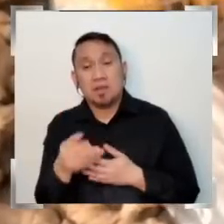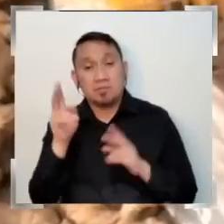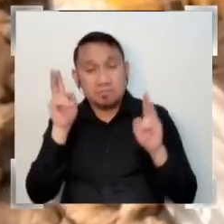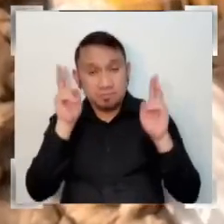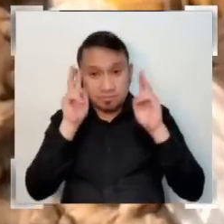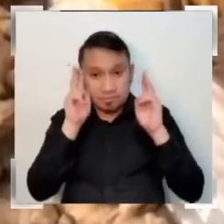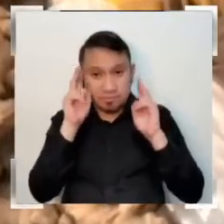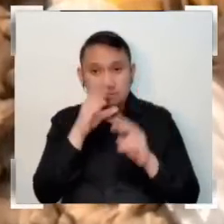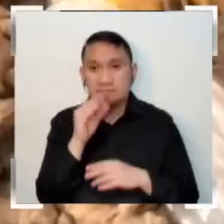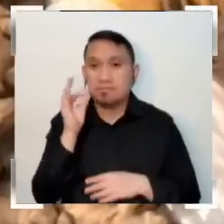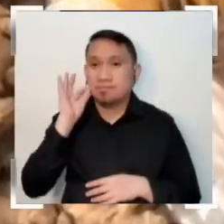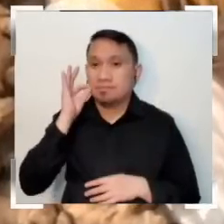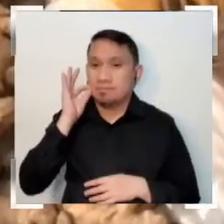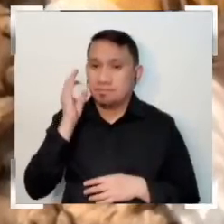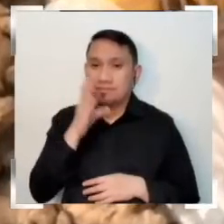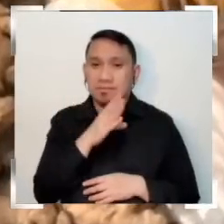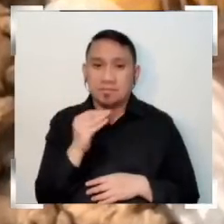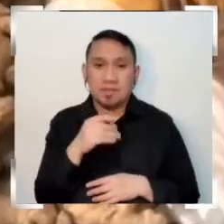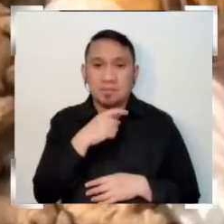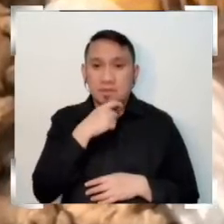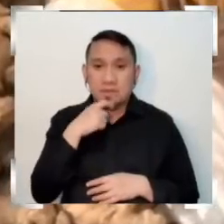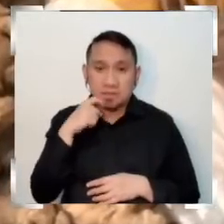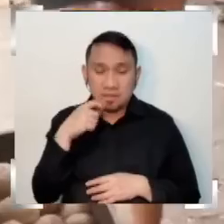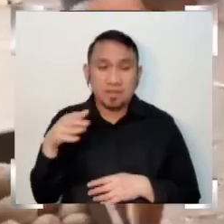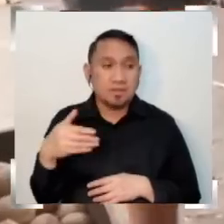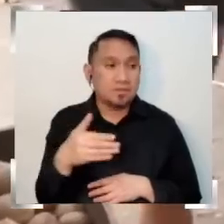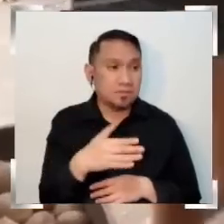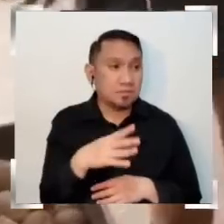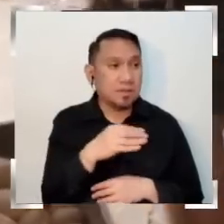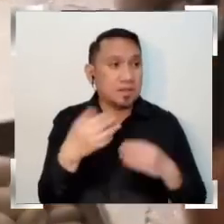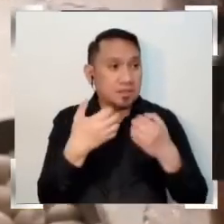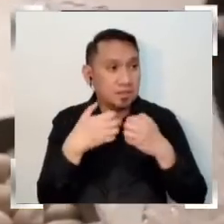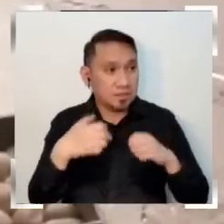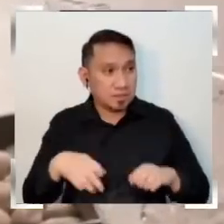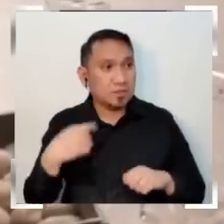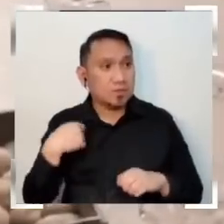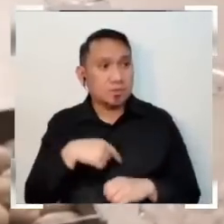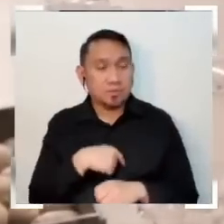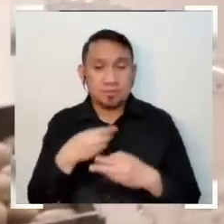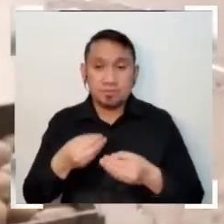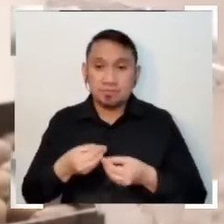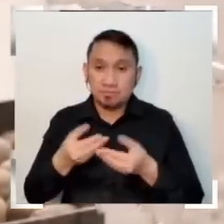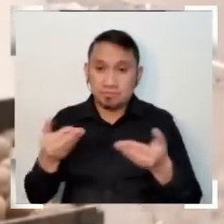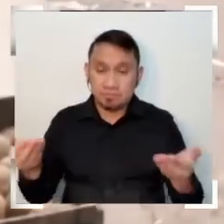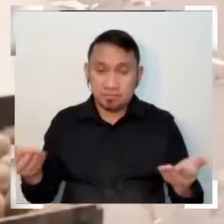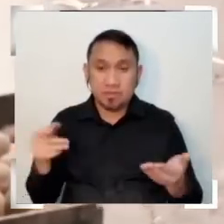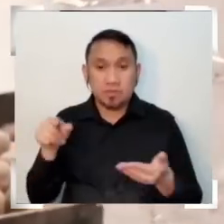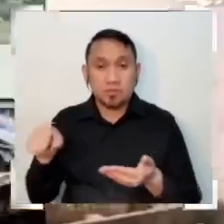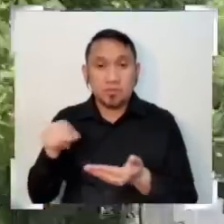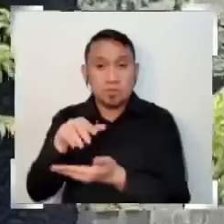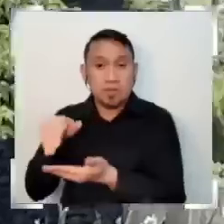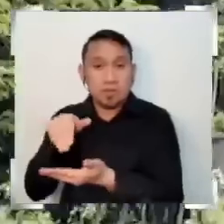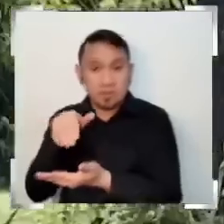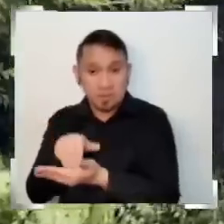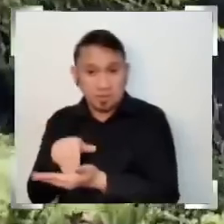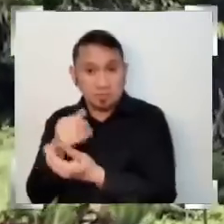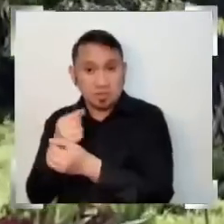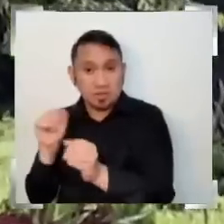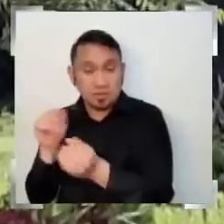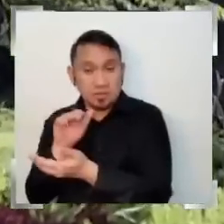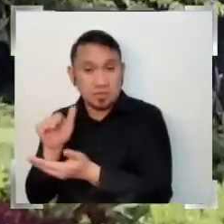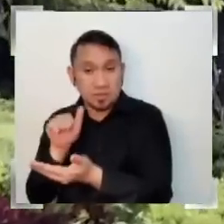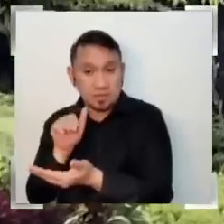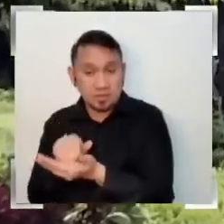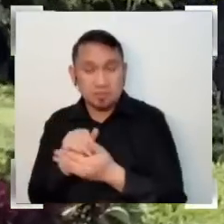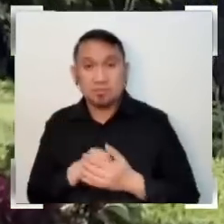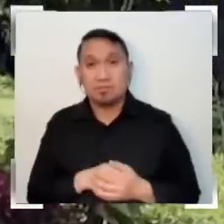at mga dried fish eggs ay ipamamahagi naman sa mga evacuation center. Sa Barangay Basag naman